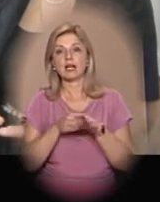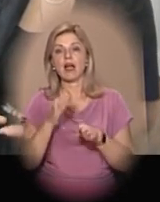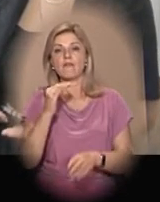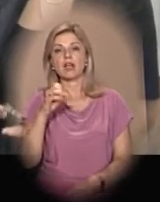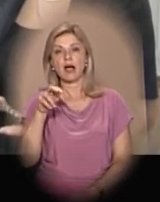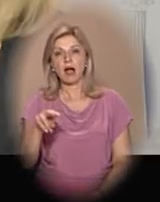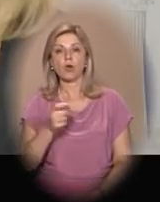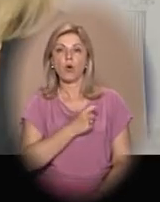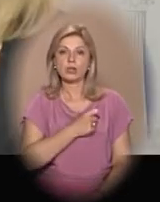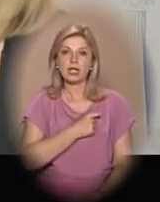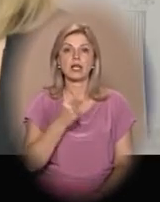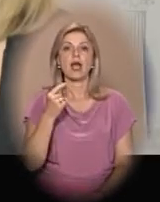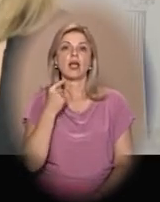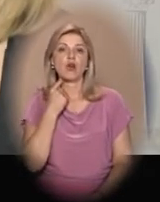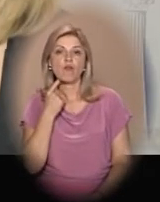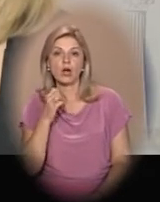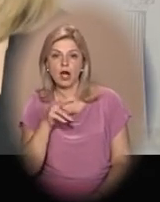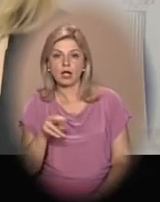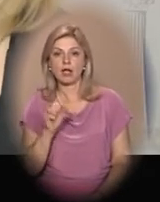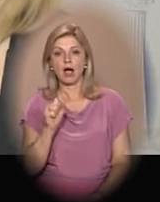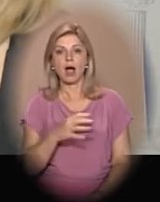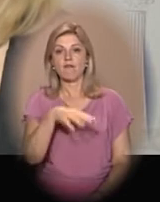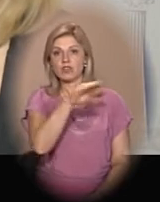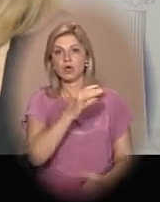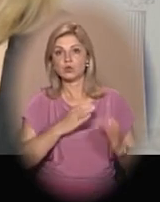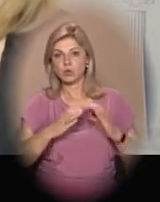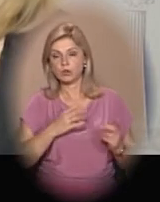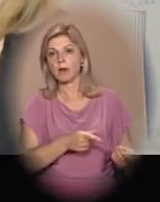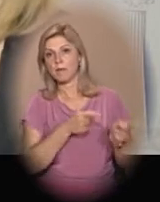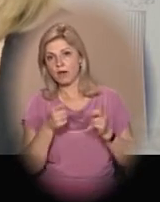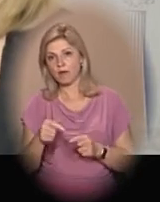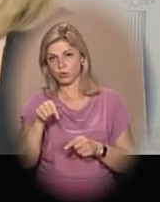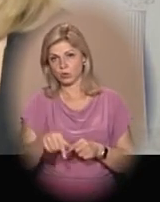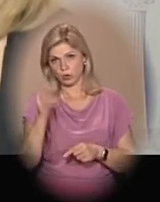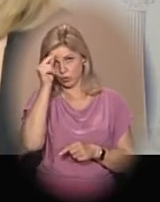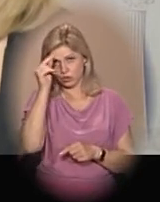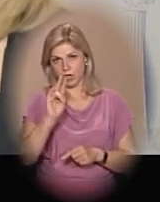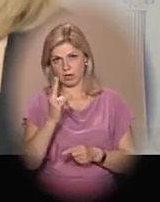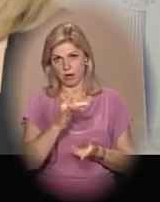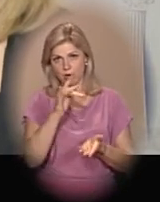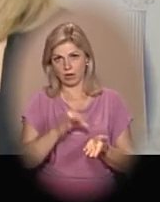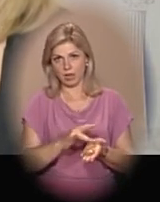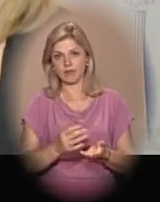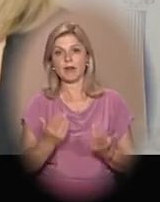Одеську і Кіровоградську, а усіх студентів звідти переводять на навчання до Миколаєва. Миколаївська